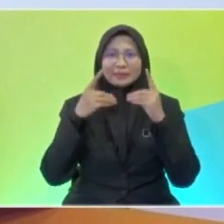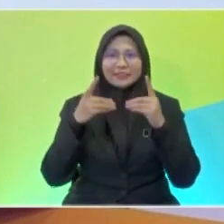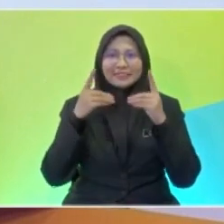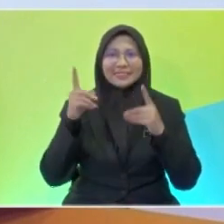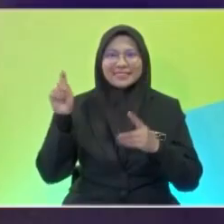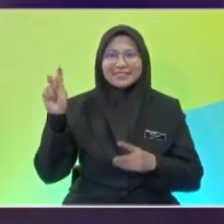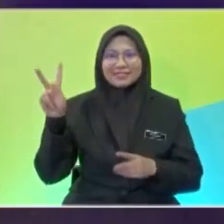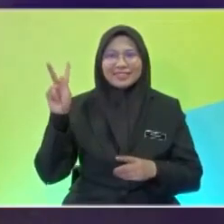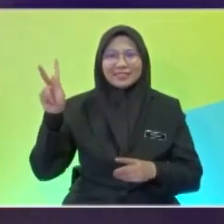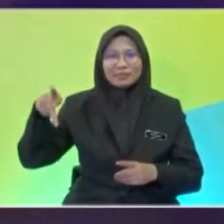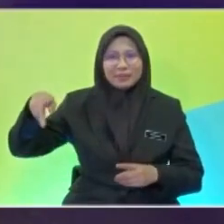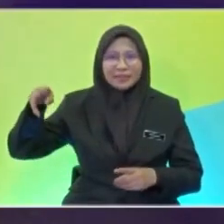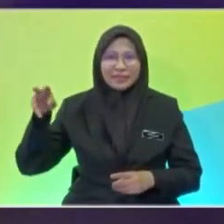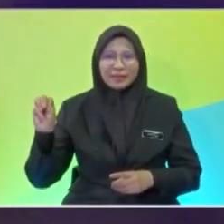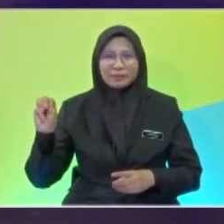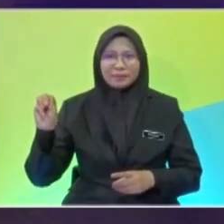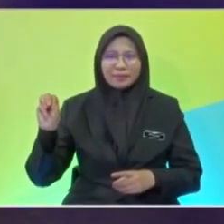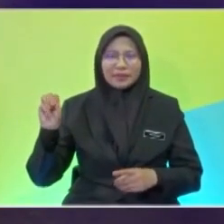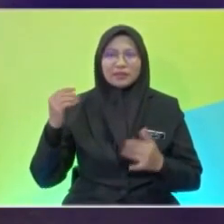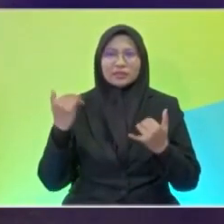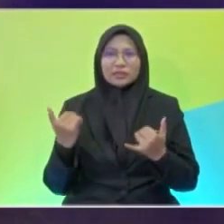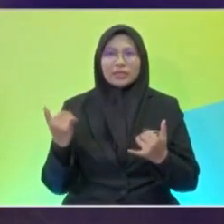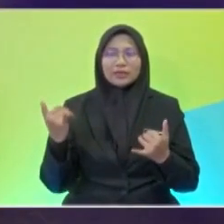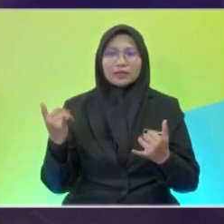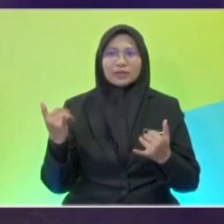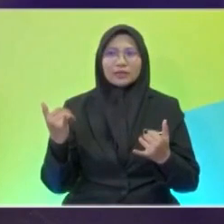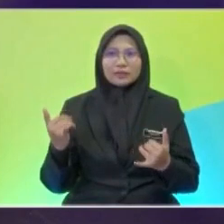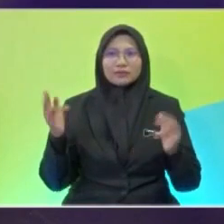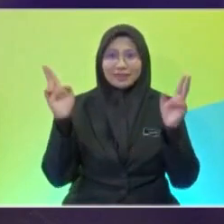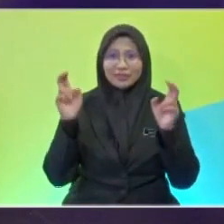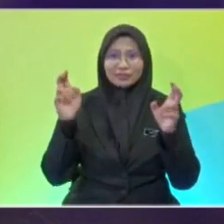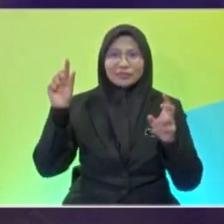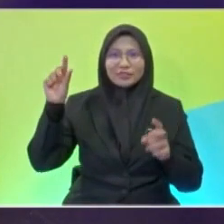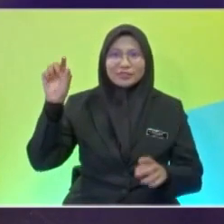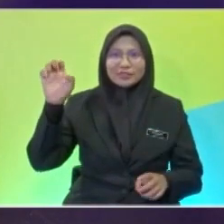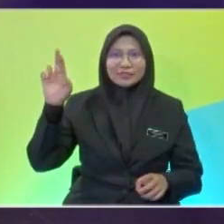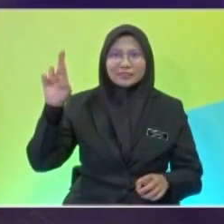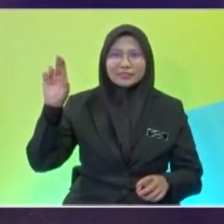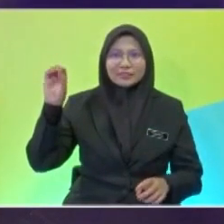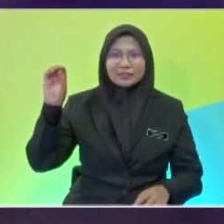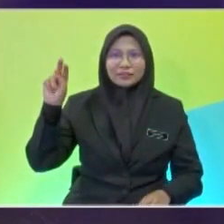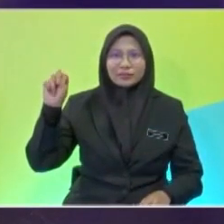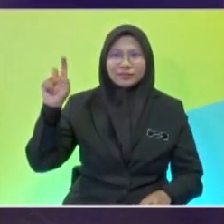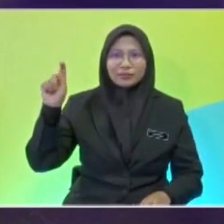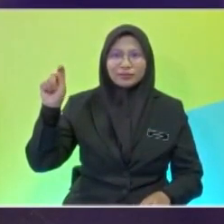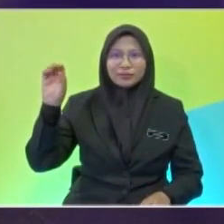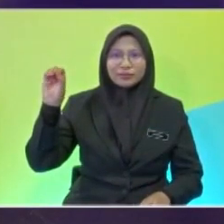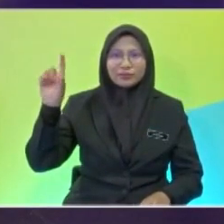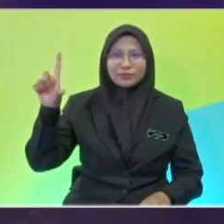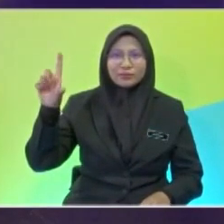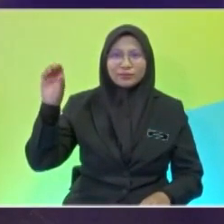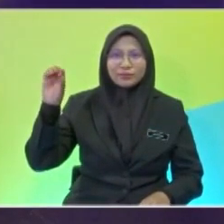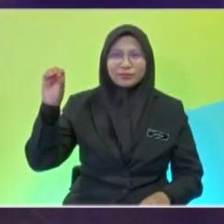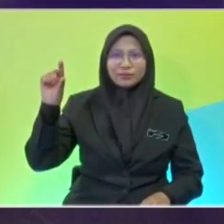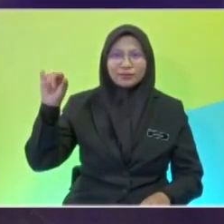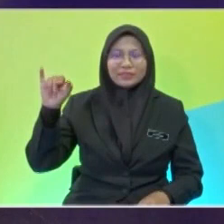gua dalam mata pelajaran zerontologi Assassin gua akan memberikan fokus kepada bagian B mengenai